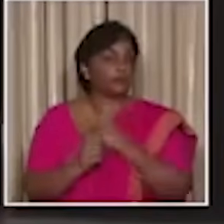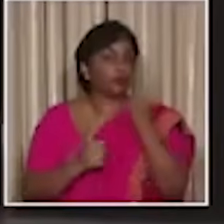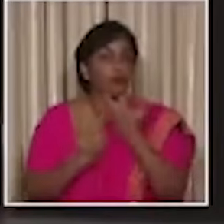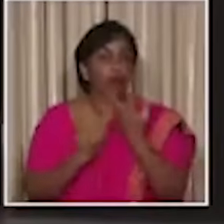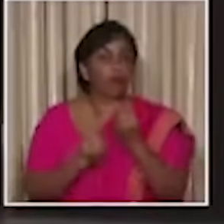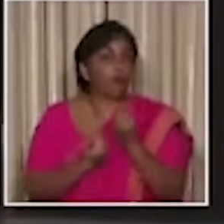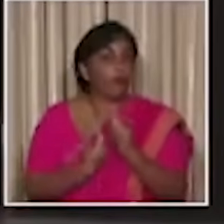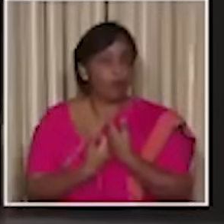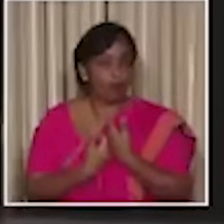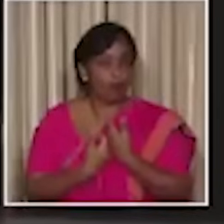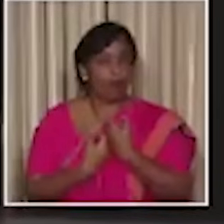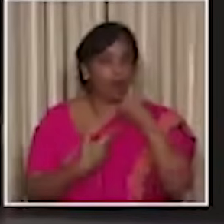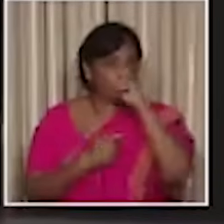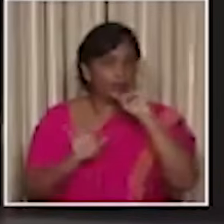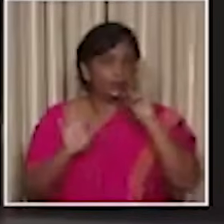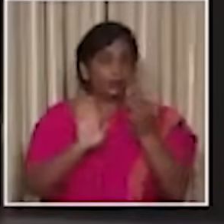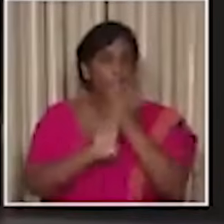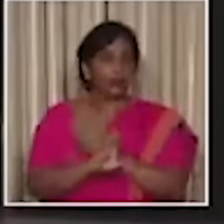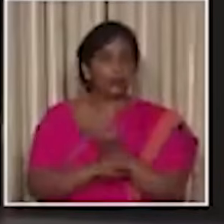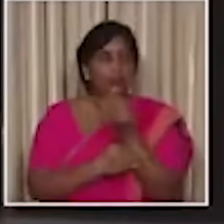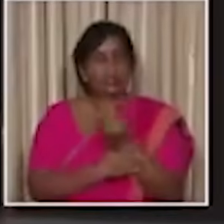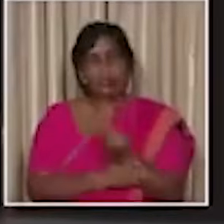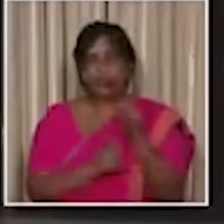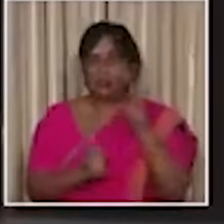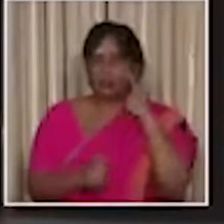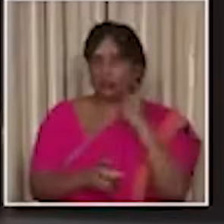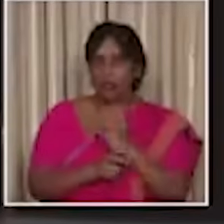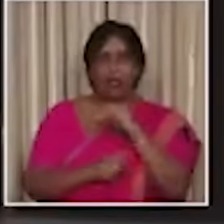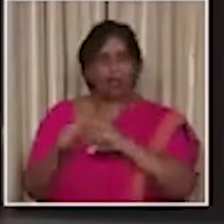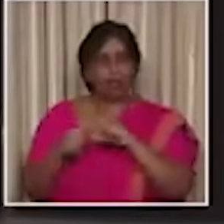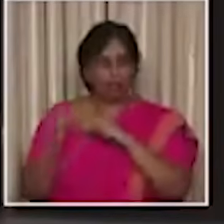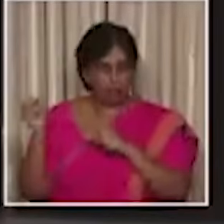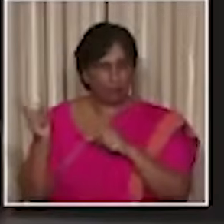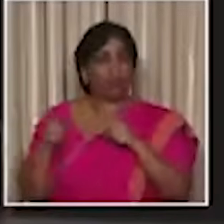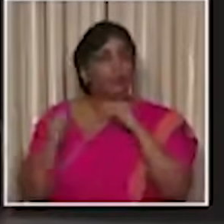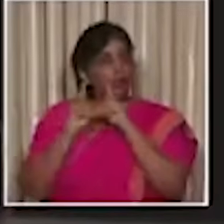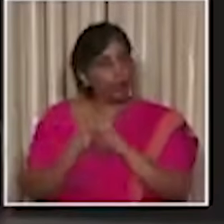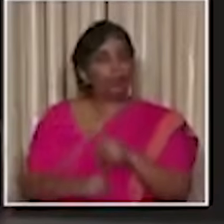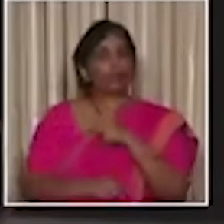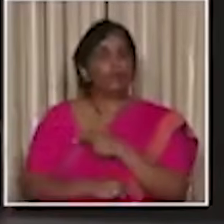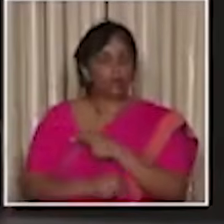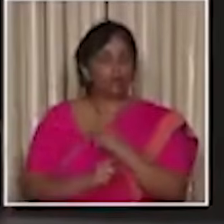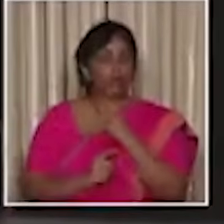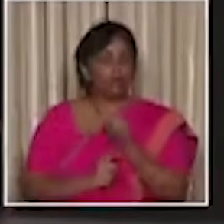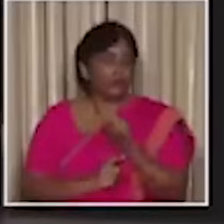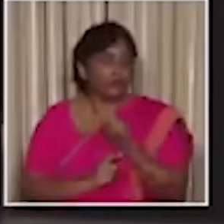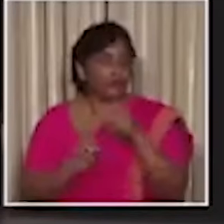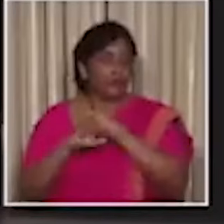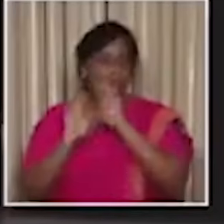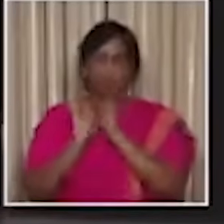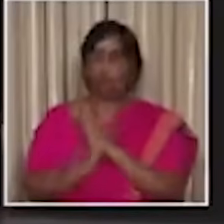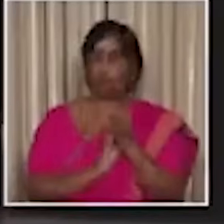ඕනද? මීට මාස 6කට කලින් හිඟානෝකා හිඟා කපු ආයතනය. ඒ නිසා ඒවා වැලියු ඇඩිෂන් කරන්න ලොකු මුදලක්